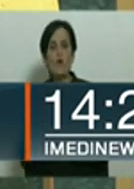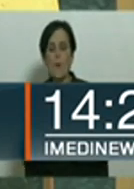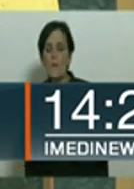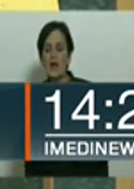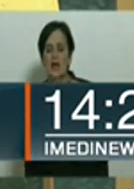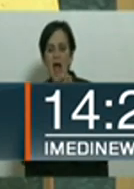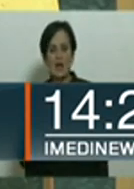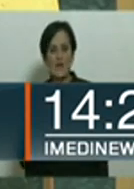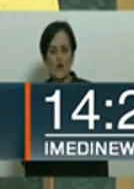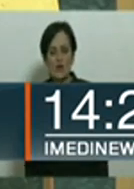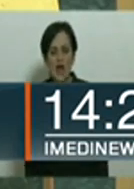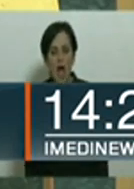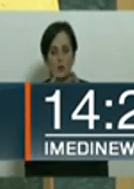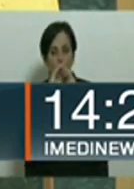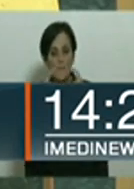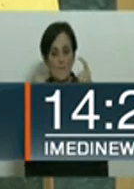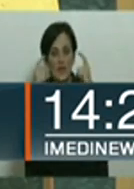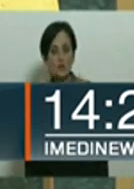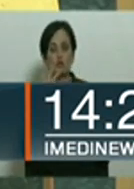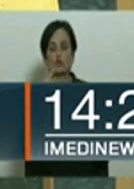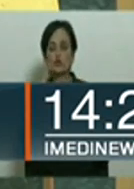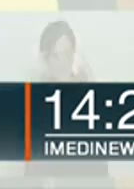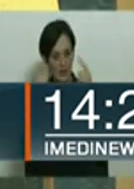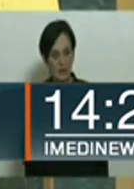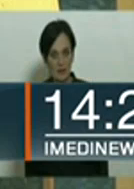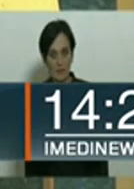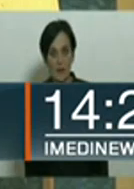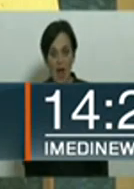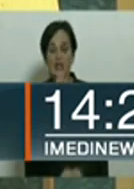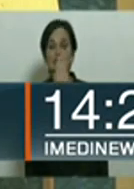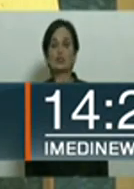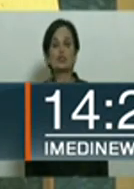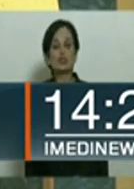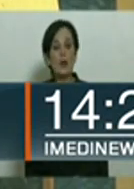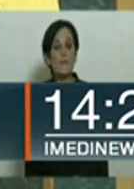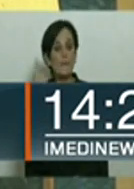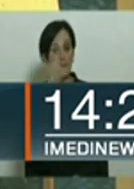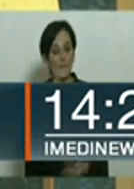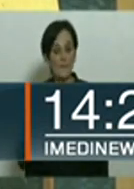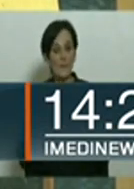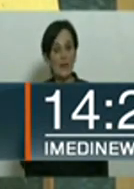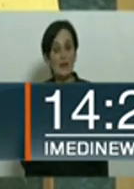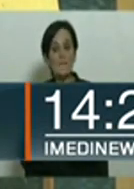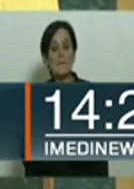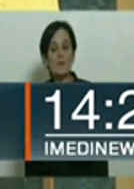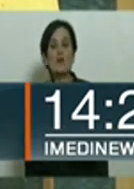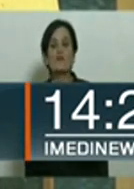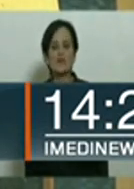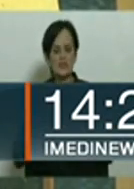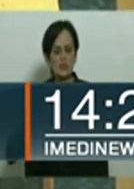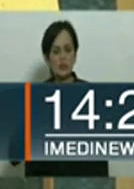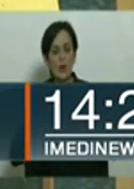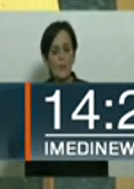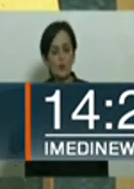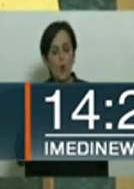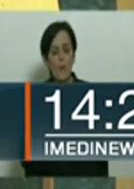გარკვეული რაოდენობის პირბადეების მიწოდება სოციალურად დაუცველი ჯგუფებისთვის, შიშიმ პირებთან მიმართებაში და იმ პირებთან მიმართებაში, ვისაც ჯანმრთელობის